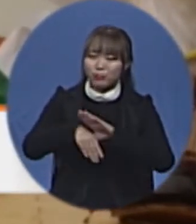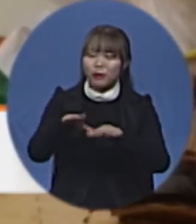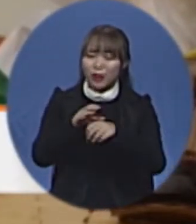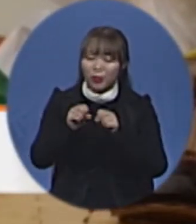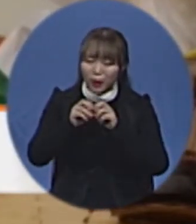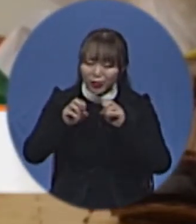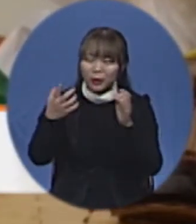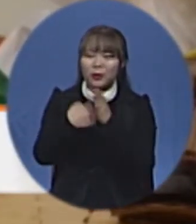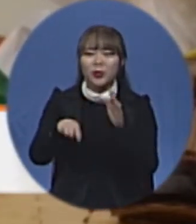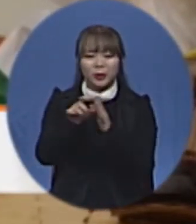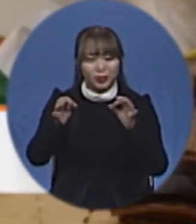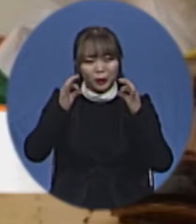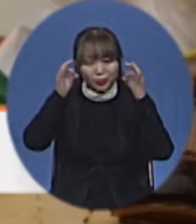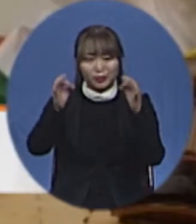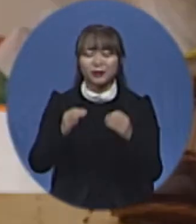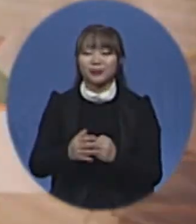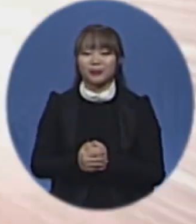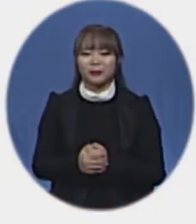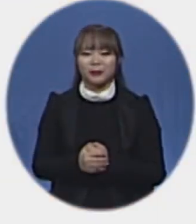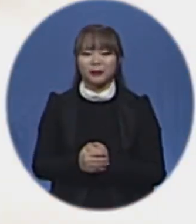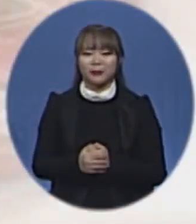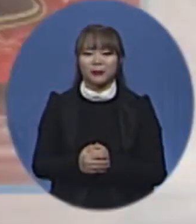있습니다.